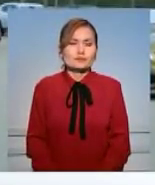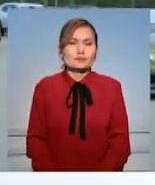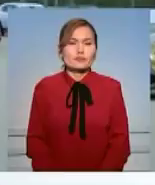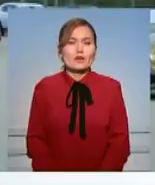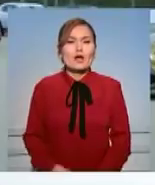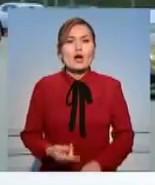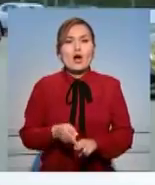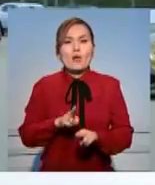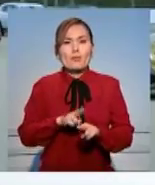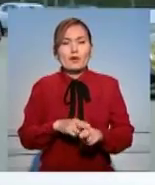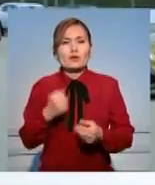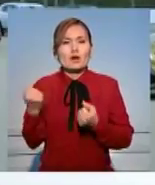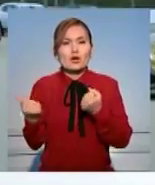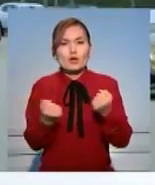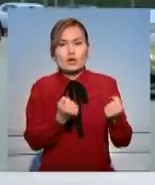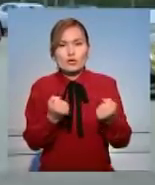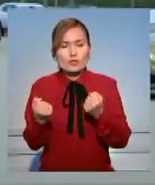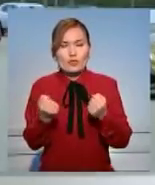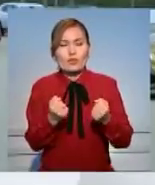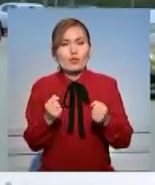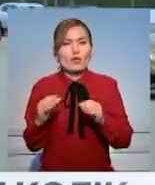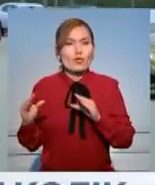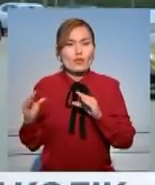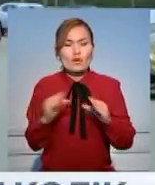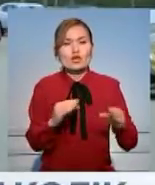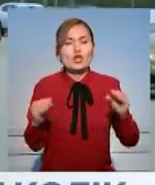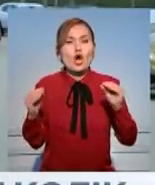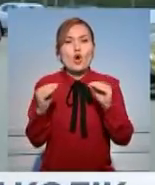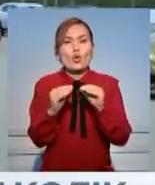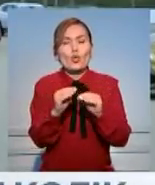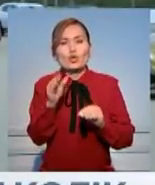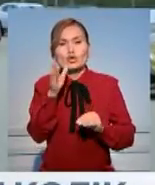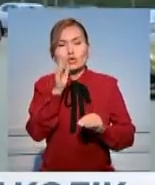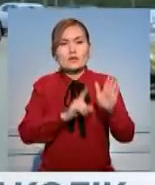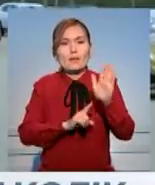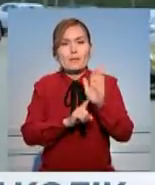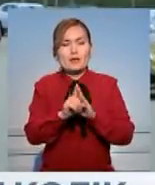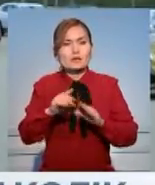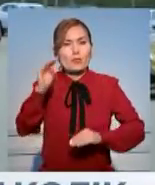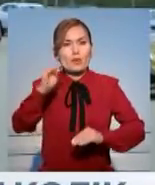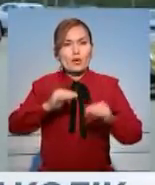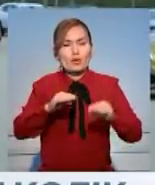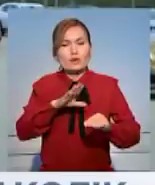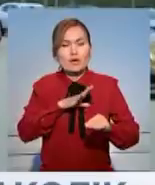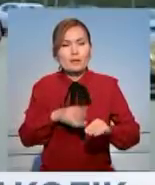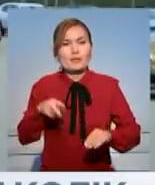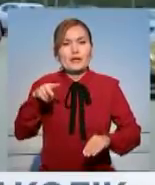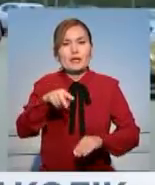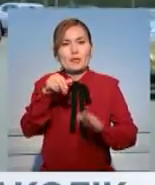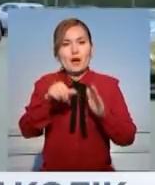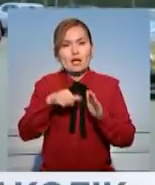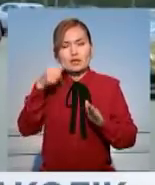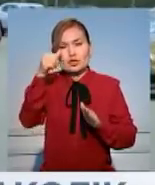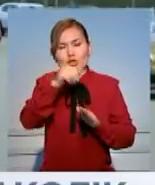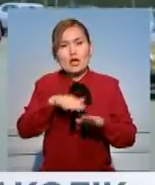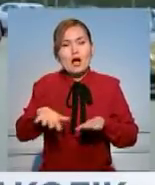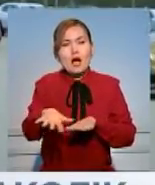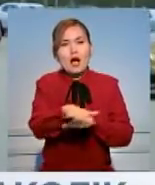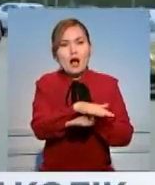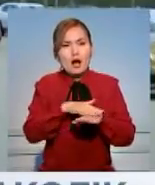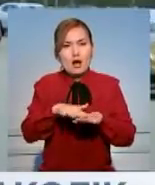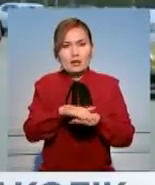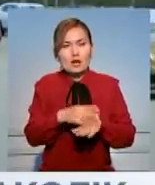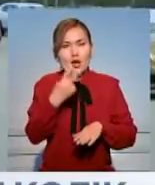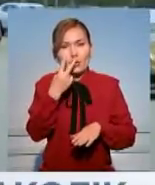Бұл көлікті 10 жылдан бері құрастырып келеміз. Ең алғашқы нұсқасы 2006 жылы халық назарына ұсынылған еді. Ол жол